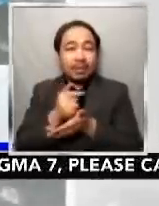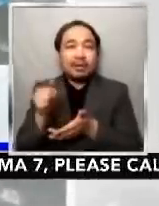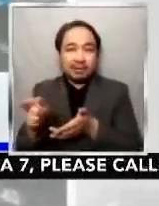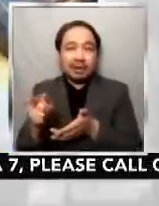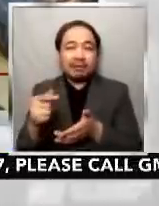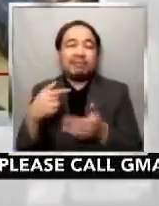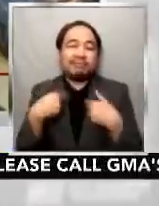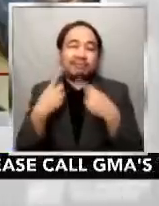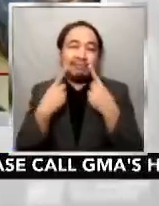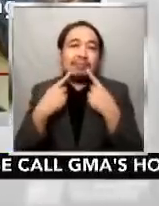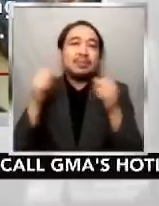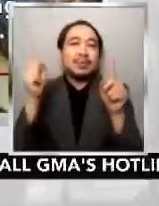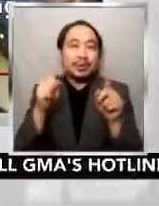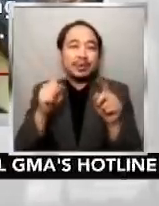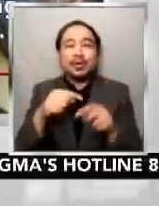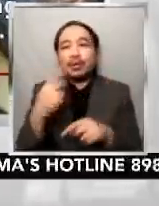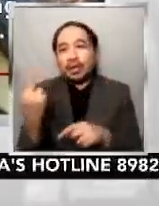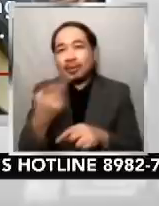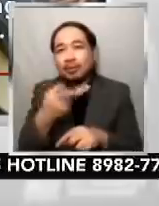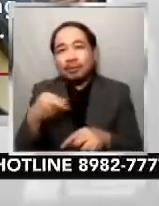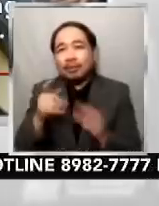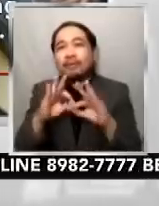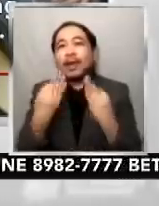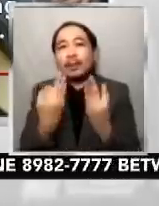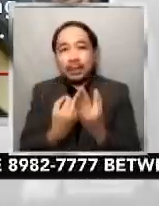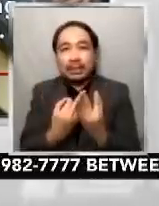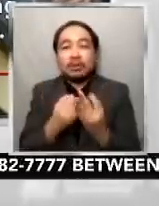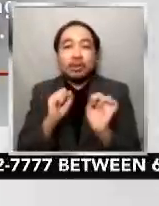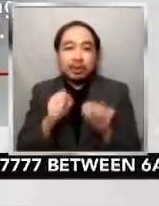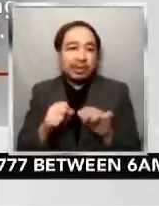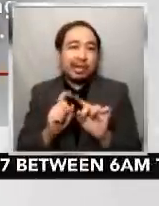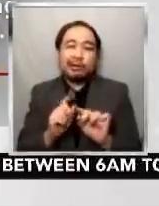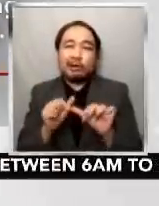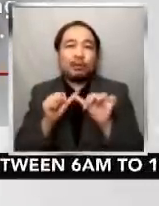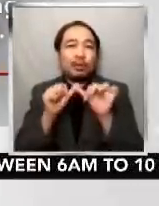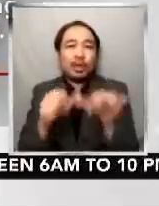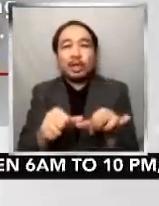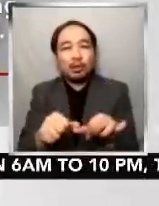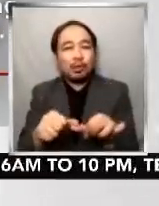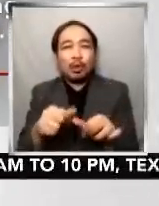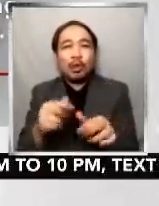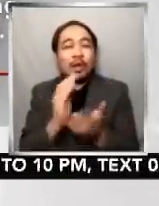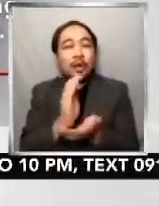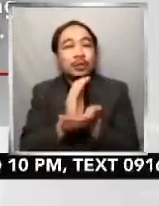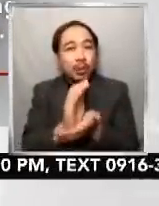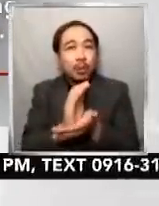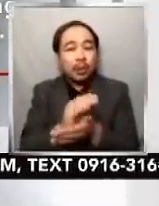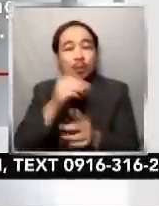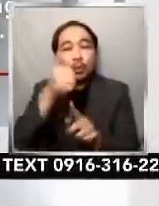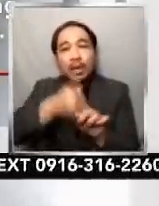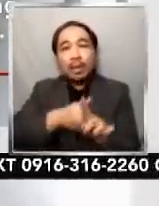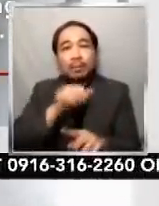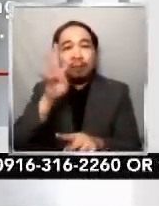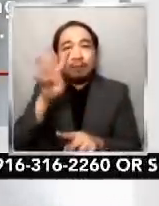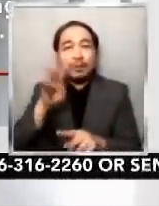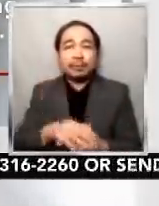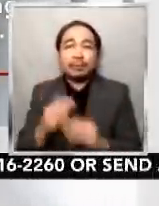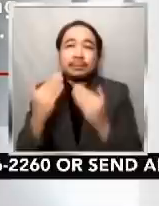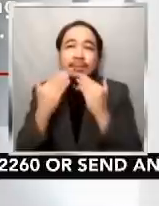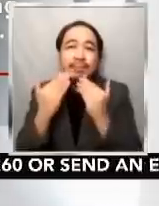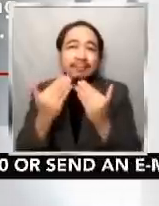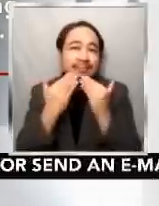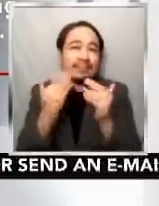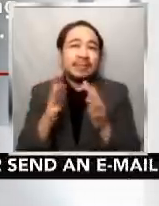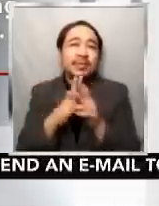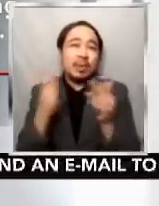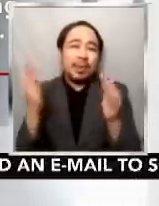April 4. Nagpapasalamat po ako ng maraming salamat po. Sana po makasukay na po kami ng barko. Sana po makauwi